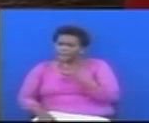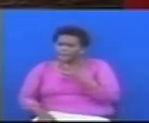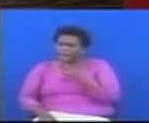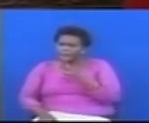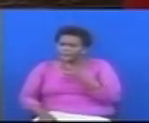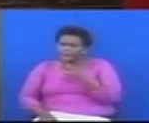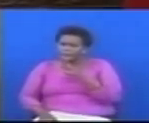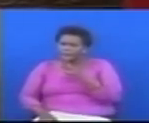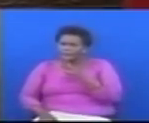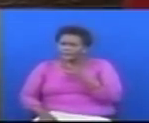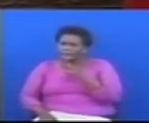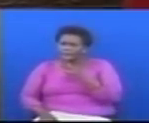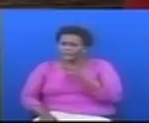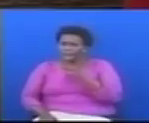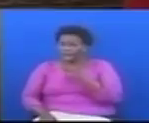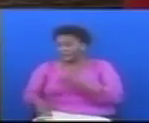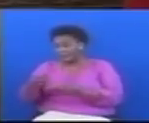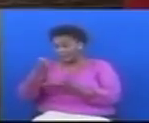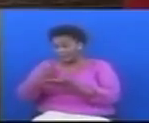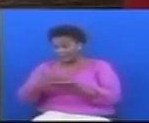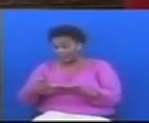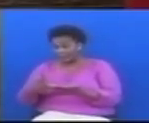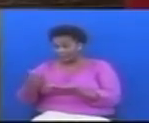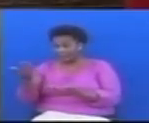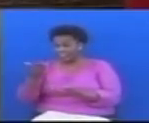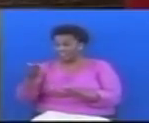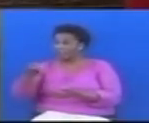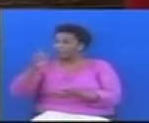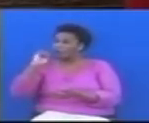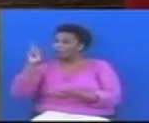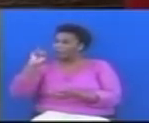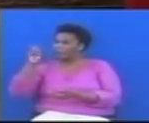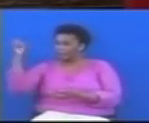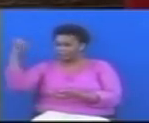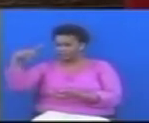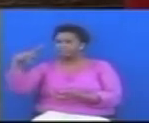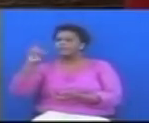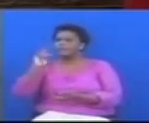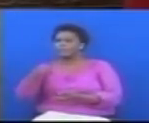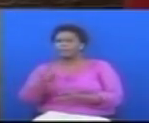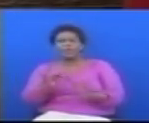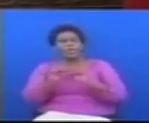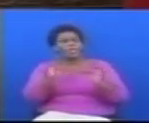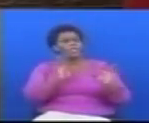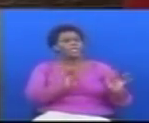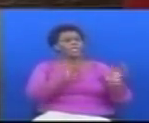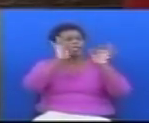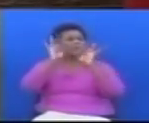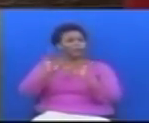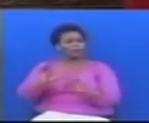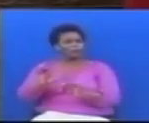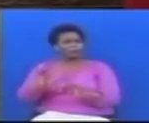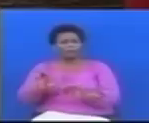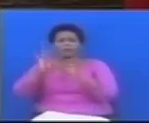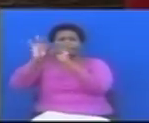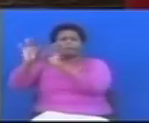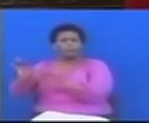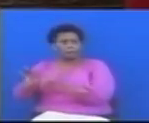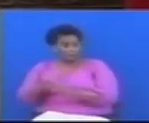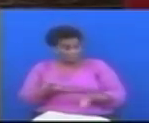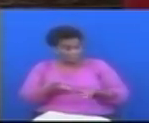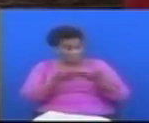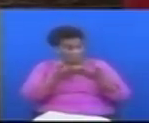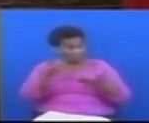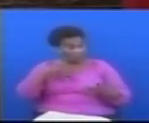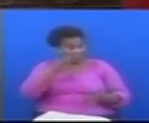Umeme ziko sehemu ambako umeme umekwishawaka, lakini kumekuwa na maeneo ambayo yamerukwa, na Naibu Waziri unafahamu na ulifika.